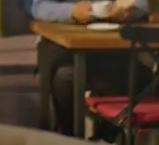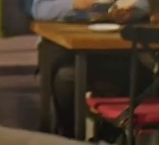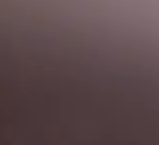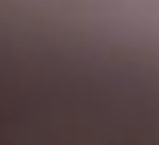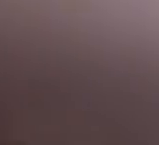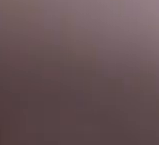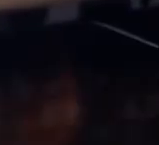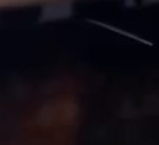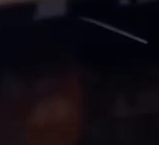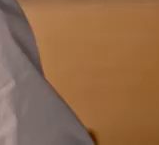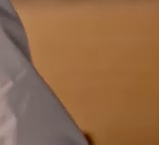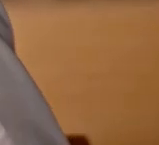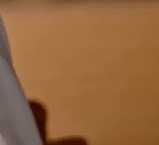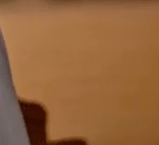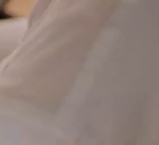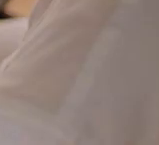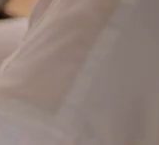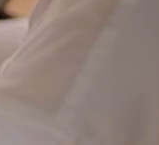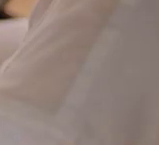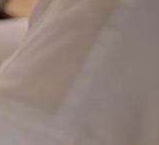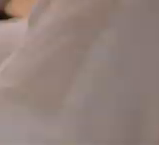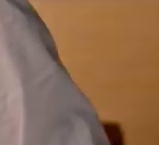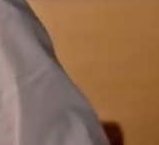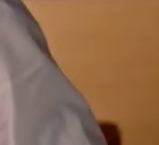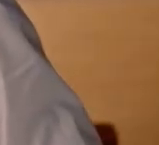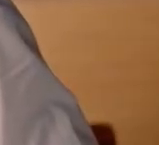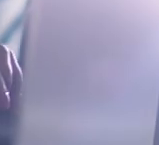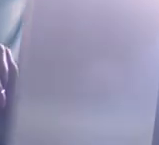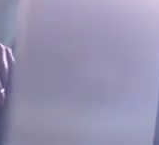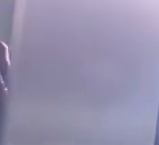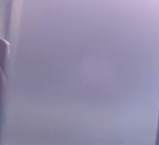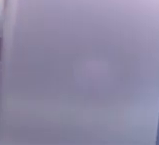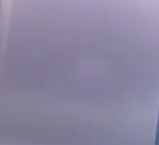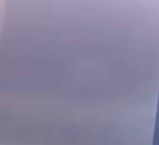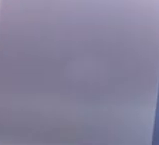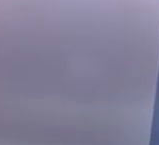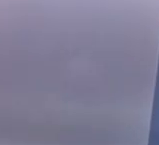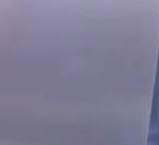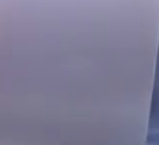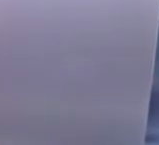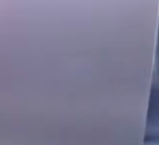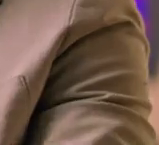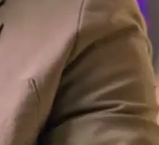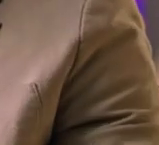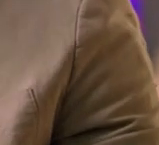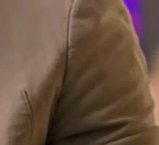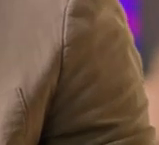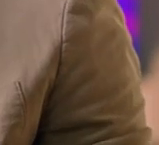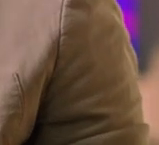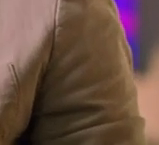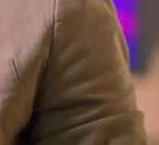Стать программистом никогда не поздно. Сегодня у тебя есть уникальная возможность изучать программирование